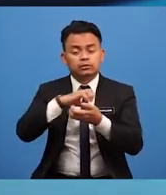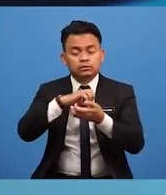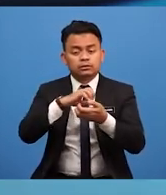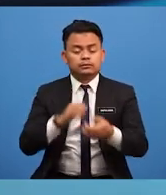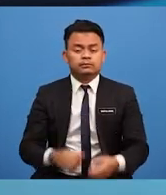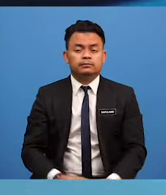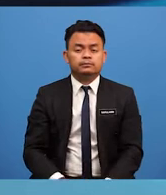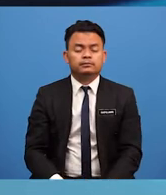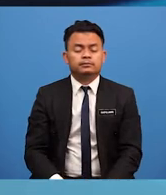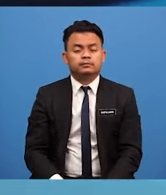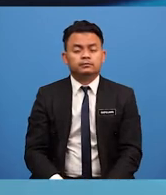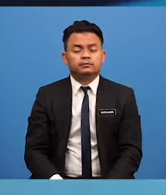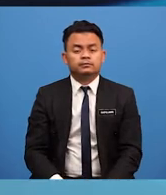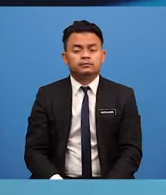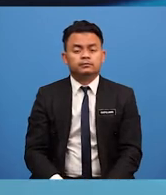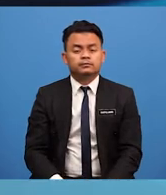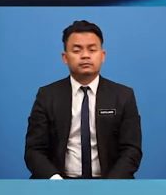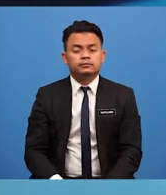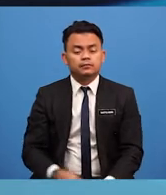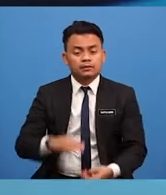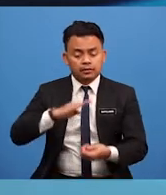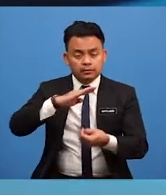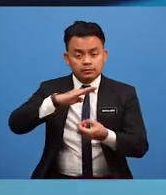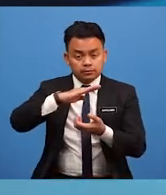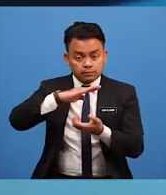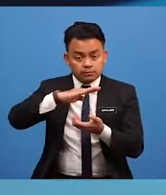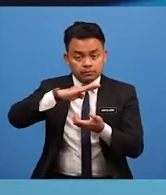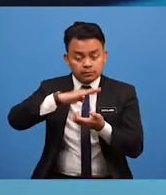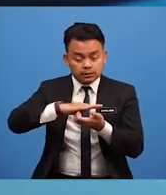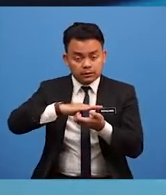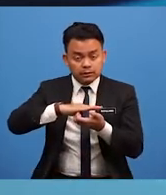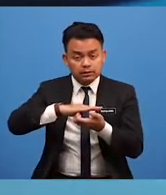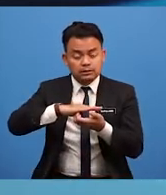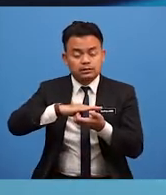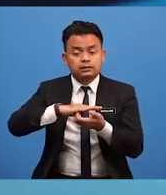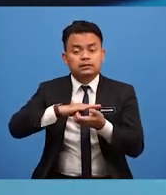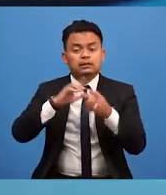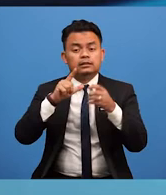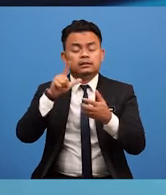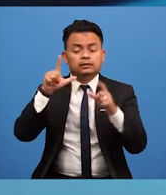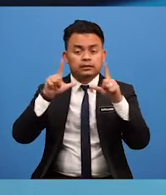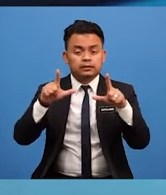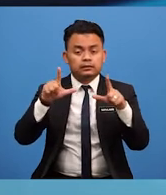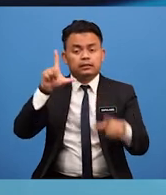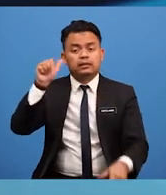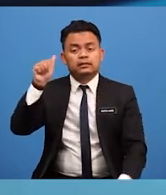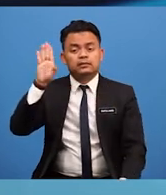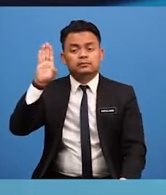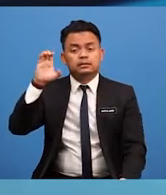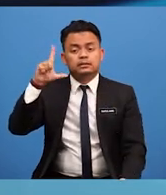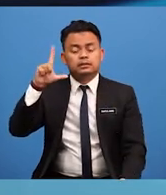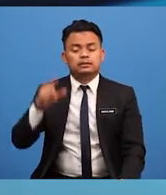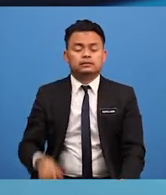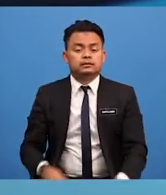Bekas paste warna juga perlu dilabelkan supaya murid-murid